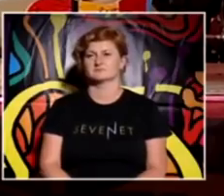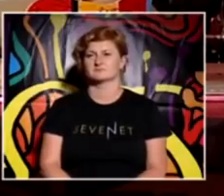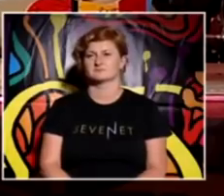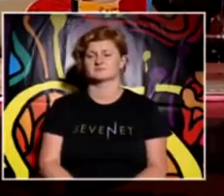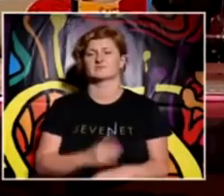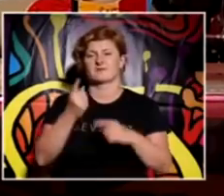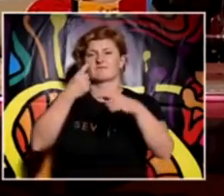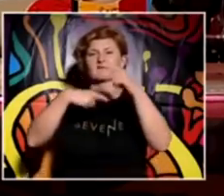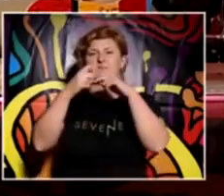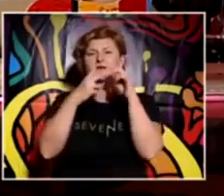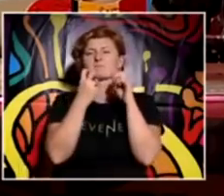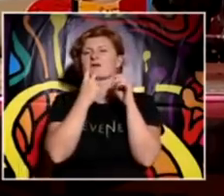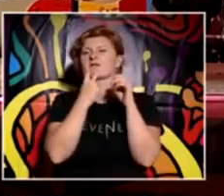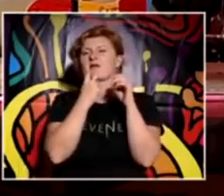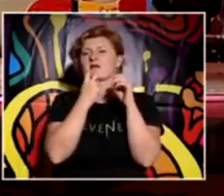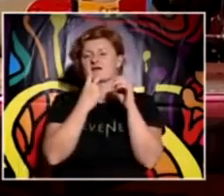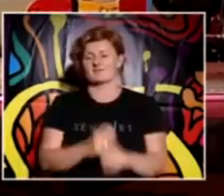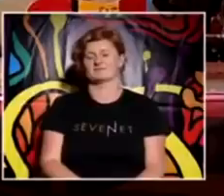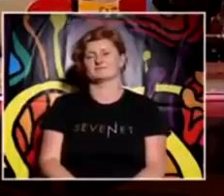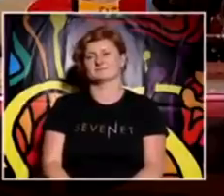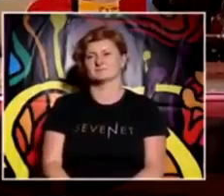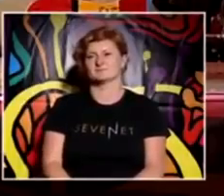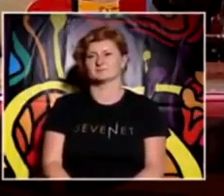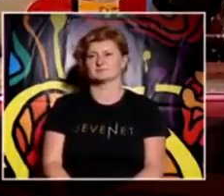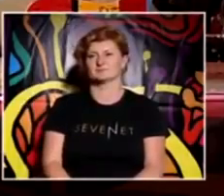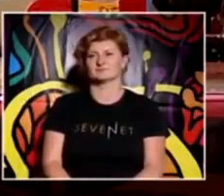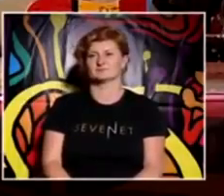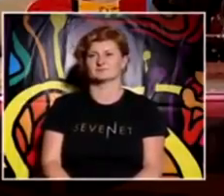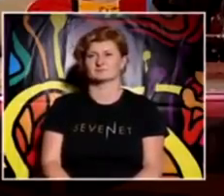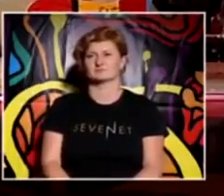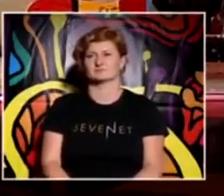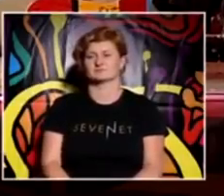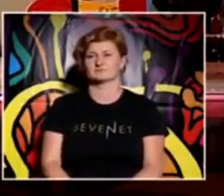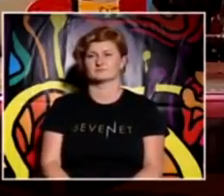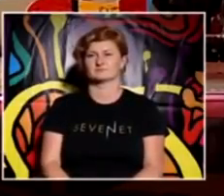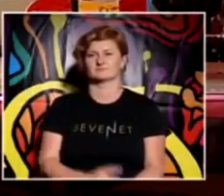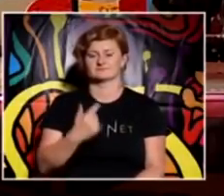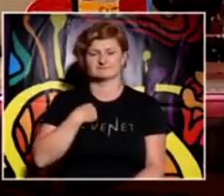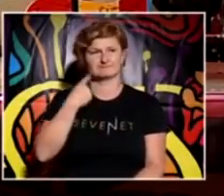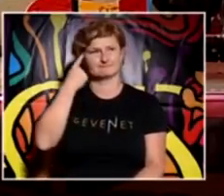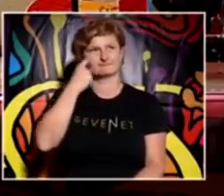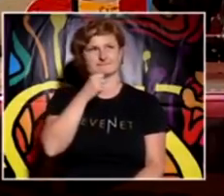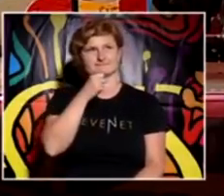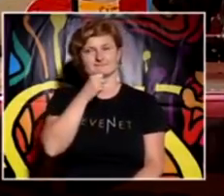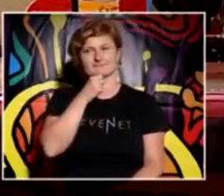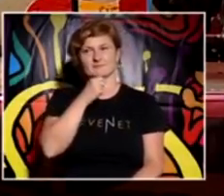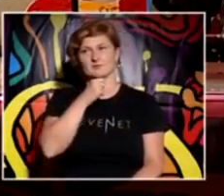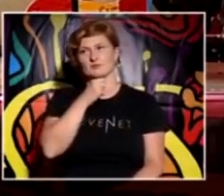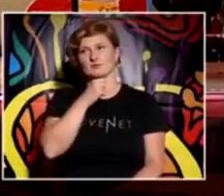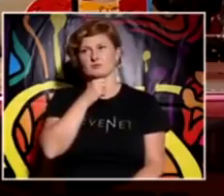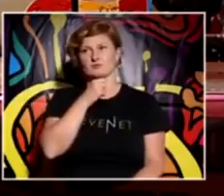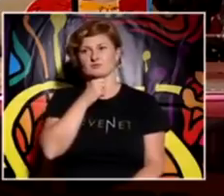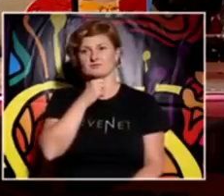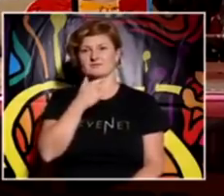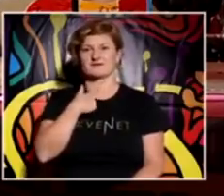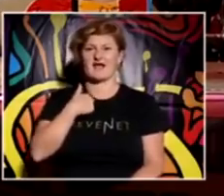Wymienimy baterię i za sekundę będziesz mógł zadać pytanie. Prowadzący w tym czasie pomyślał sobie, cholera, dobrze by było, gdyby umiał śpiewać, wtedy